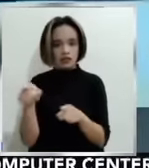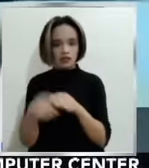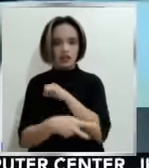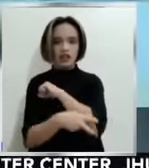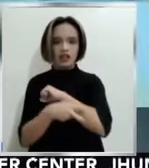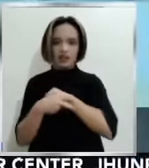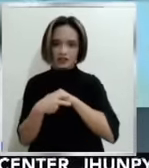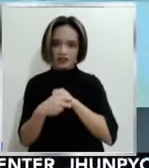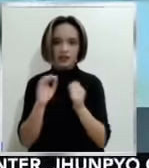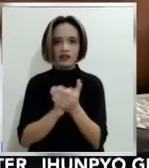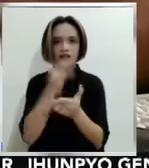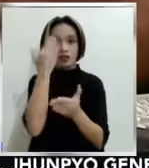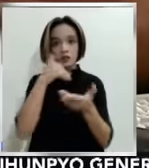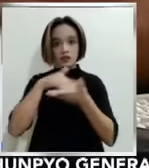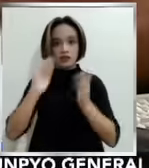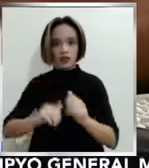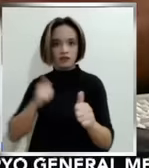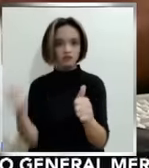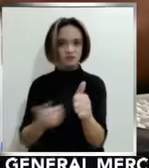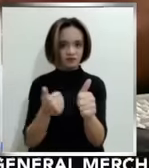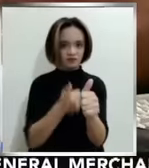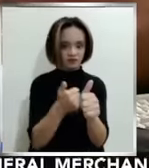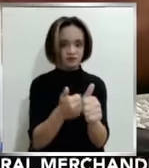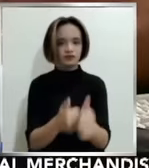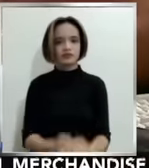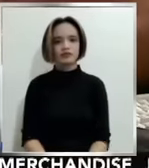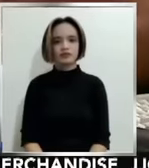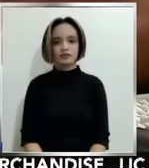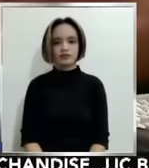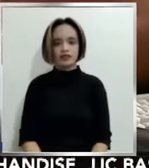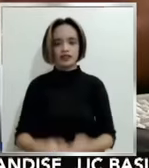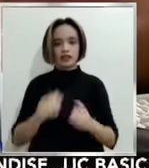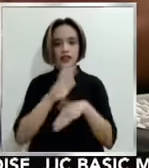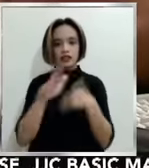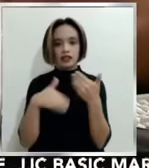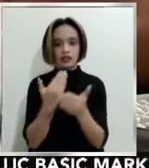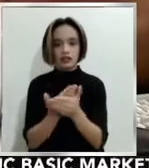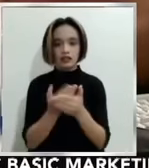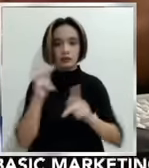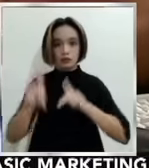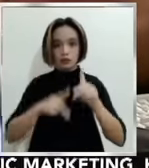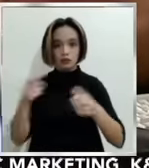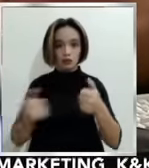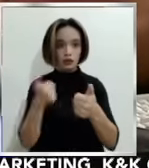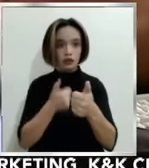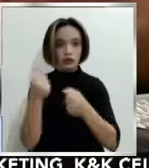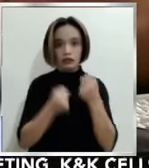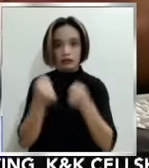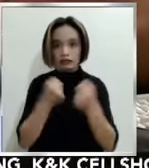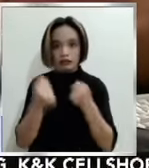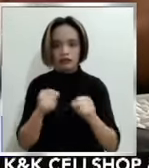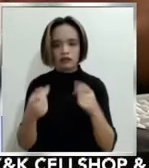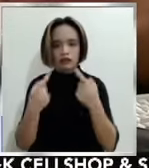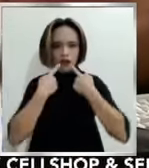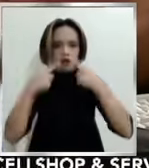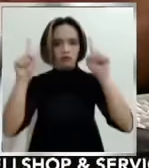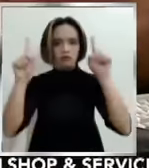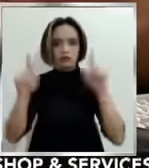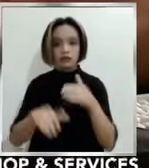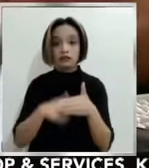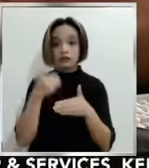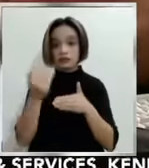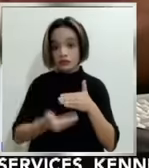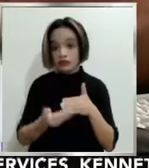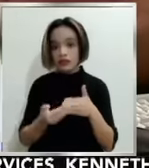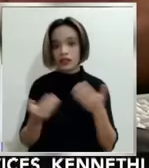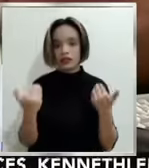estudyanteng kanila raw na biktima. So lahat ng mga tao ngayon na ano mahabol sa kanya, nakahabol din po. And then meron din po mga ano